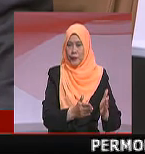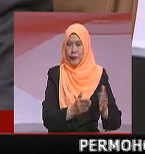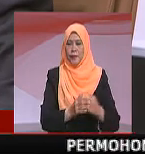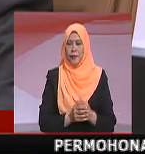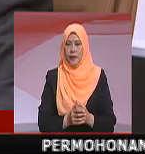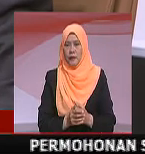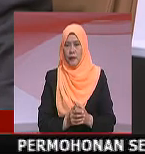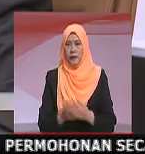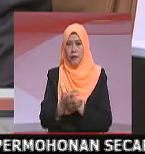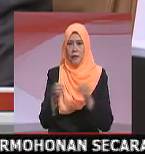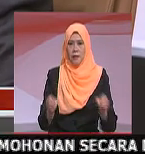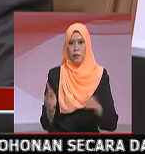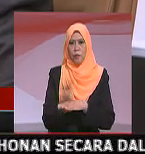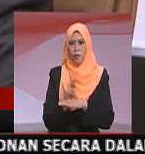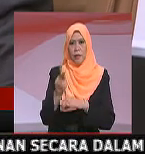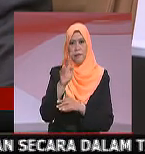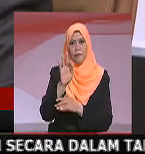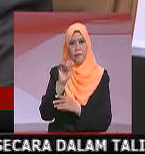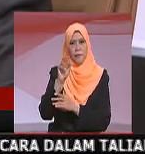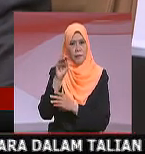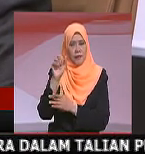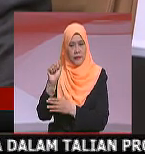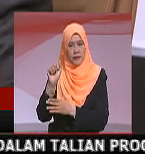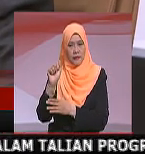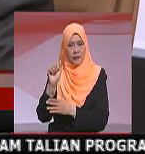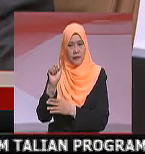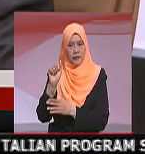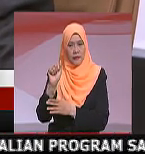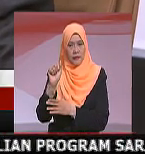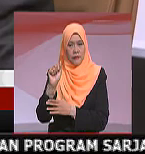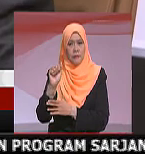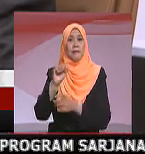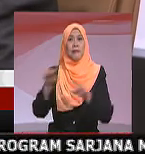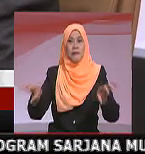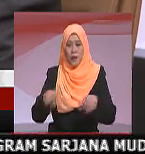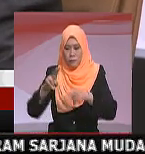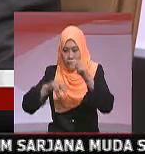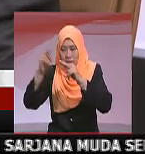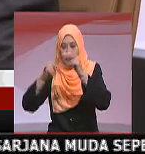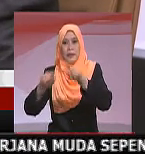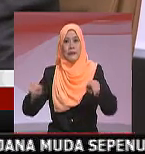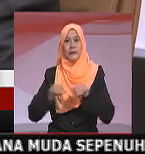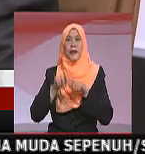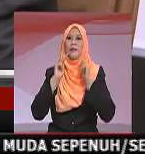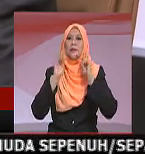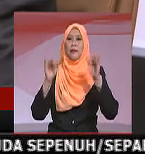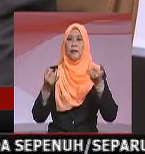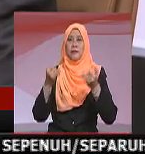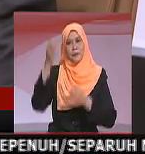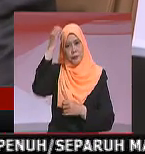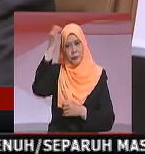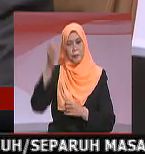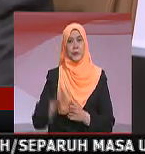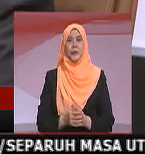pembinaan pejabat korporat Farma di tanah milik Farma di Kelana Jaya Selangor siap dilaksanakan.